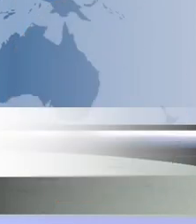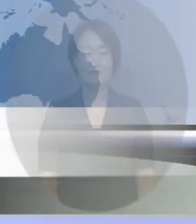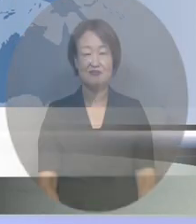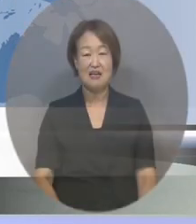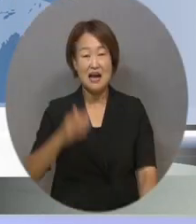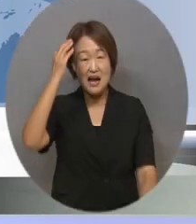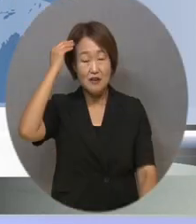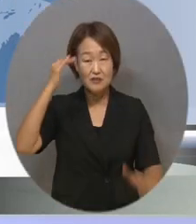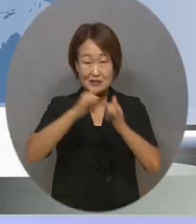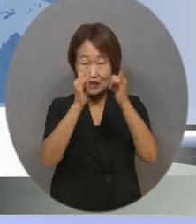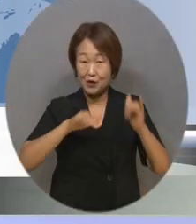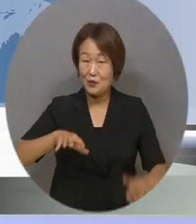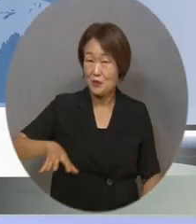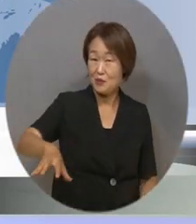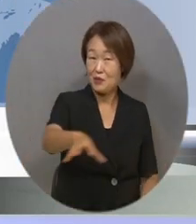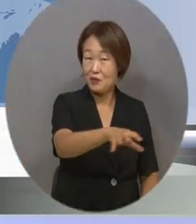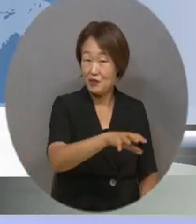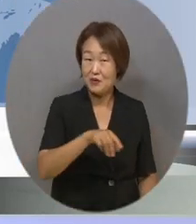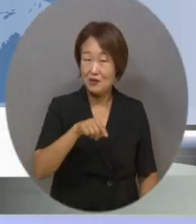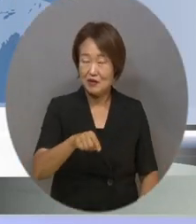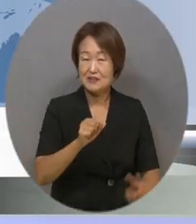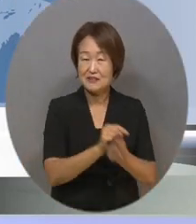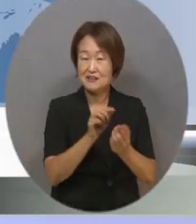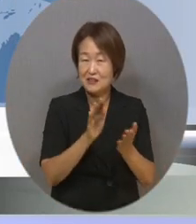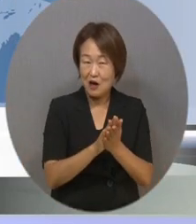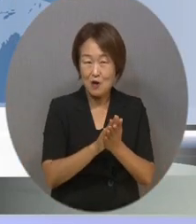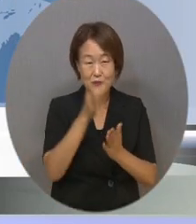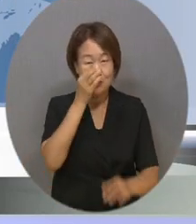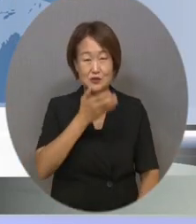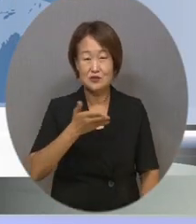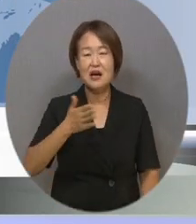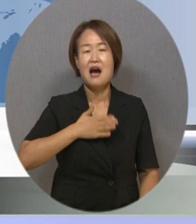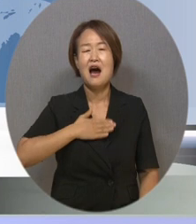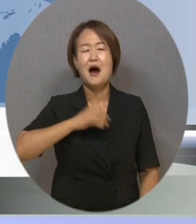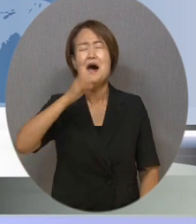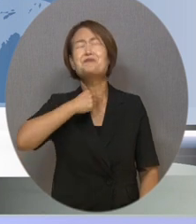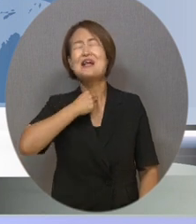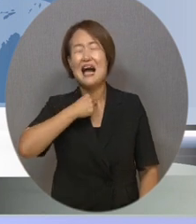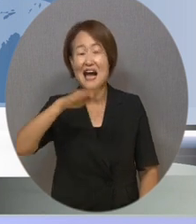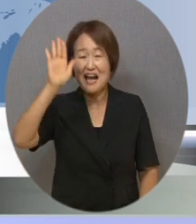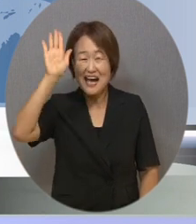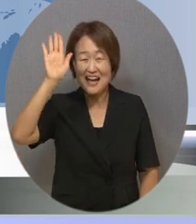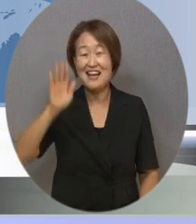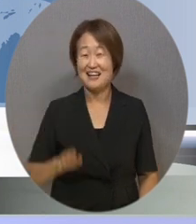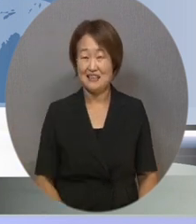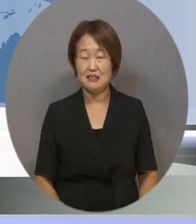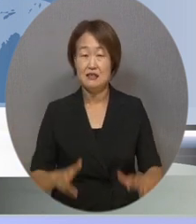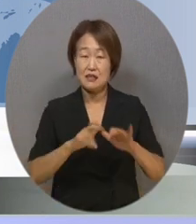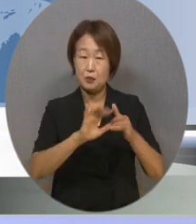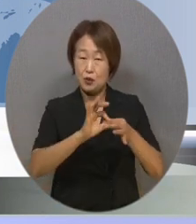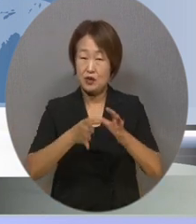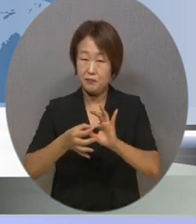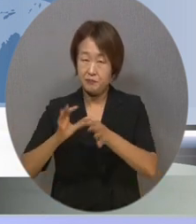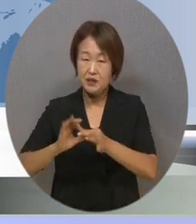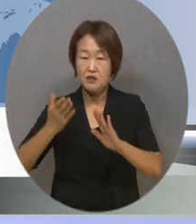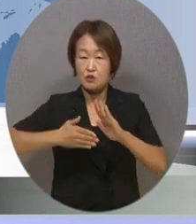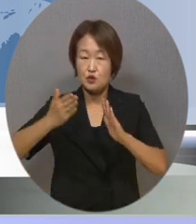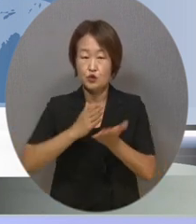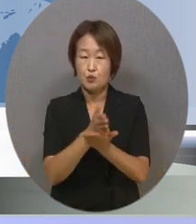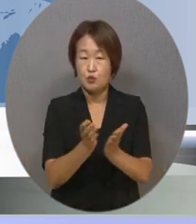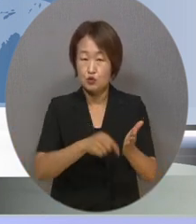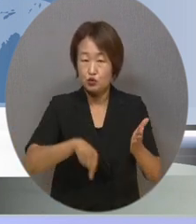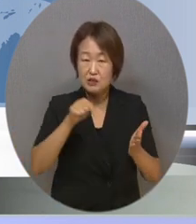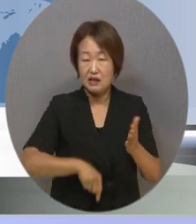우리 사회 곳곳의 이야기를 사연과 제보로 직접 만나보는 나도 말 좀 합시다입니다. 장애인 올림픽 정식 종목